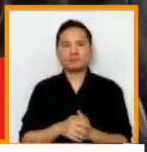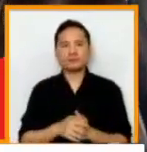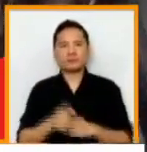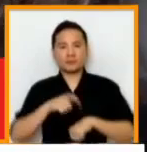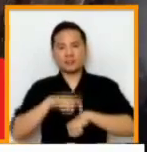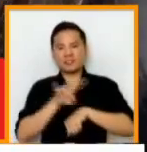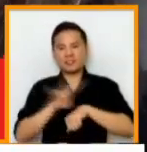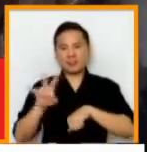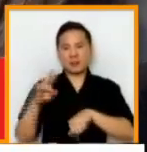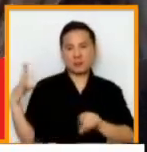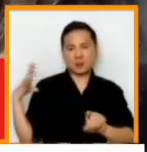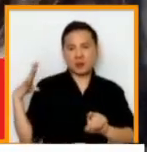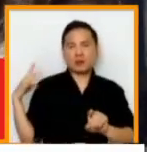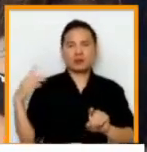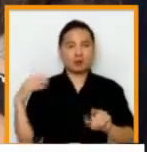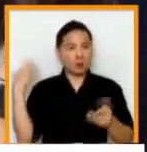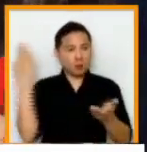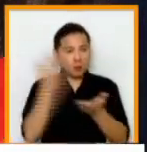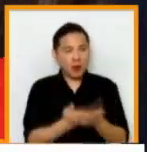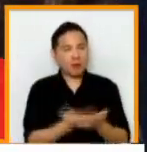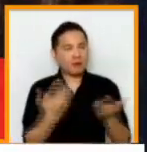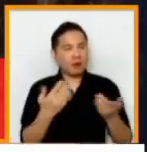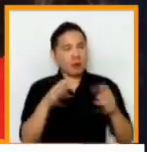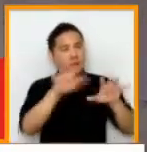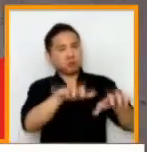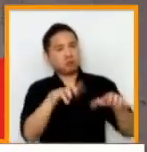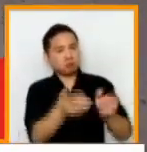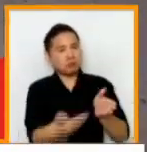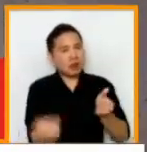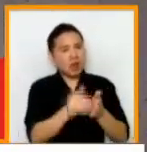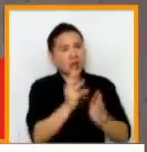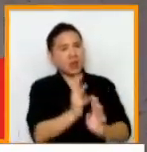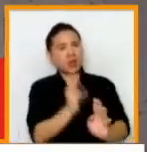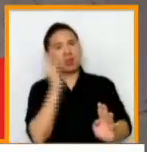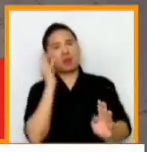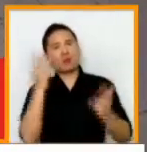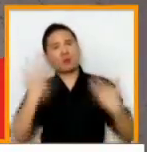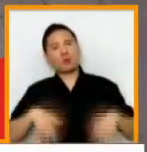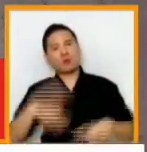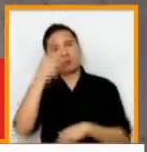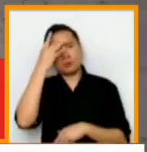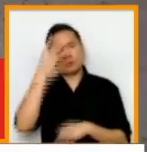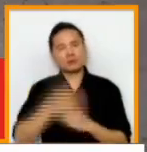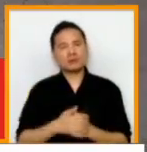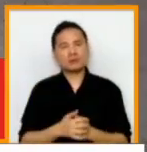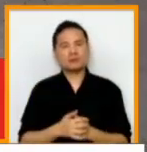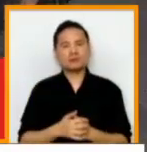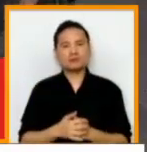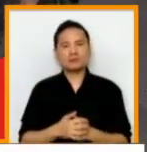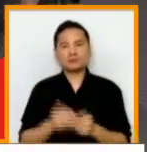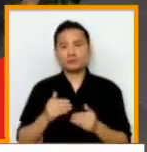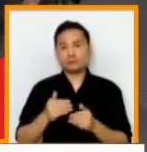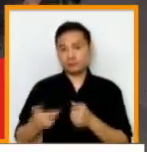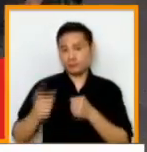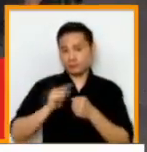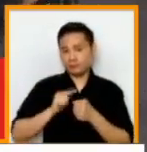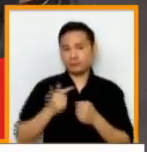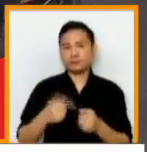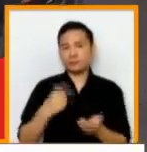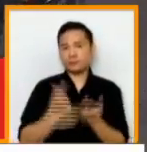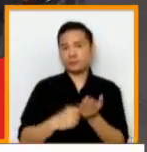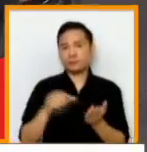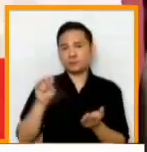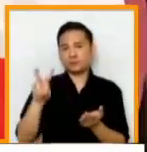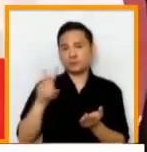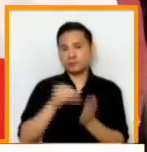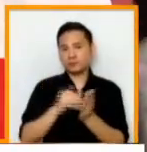pila. Pagdating namin, volume na naman. Ganito na naman kadami. Matyaga rin sa pila ang grade 12 student na si Princess, kasama ang kanya mga